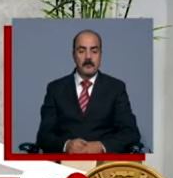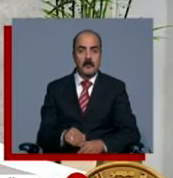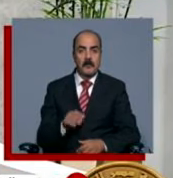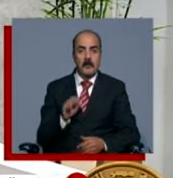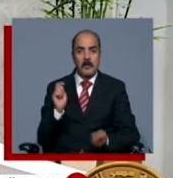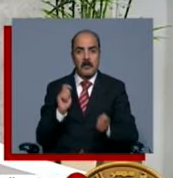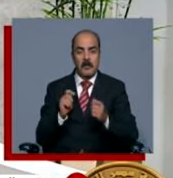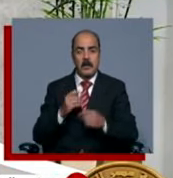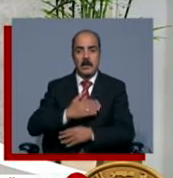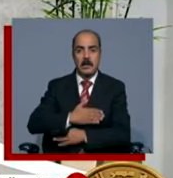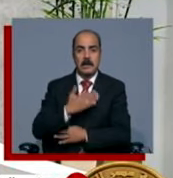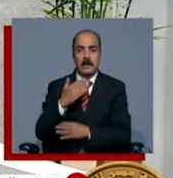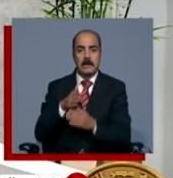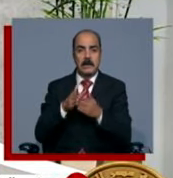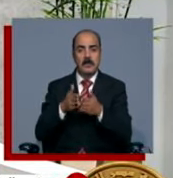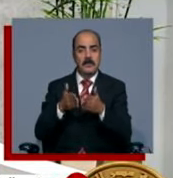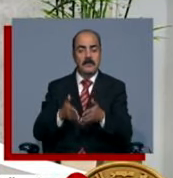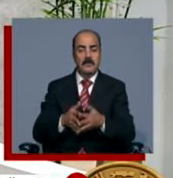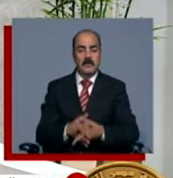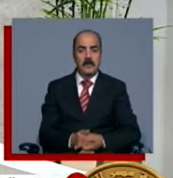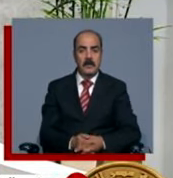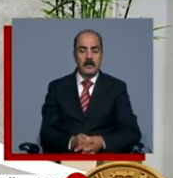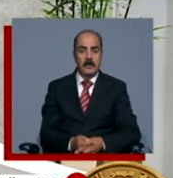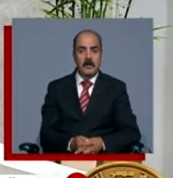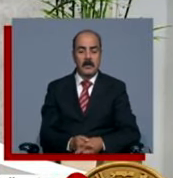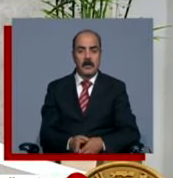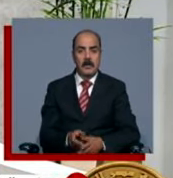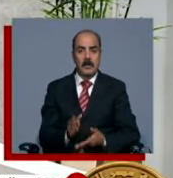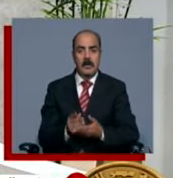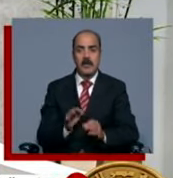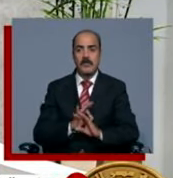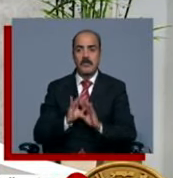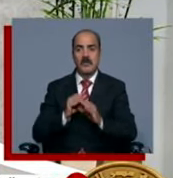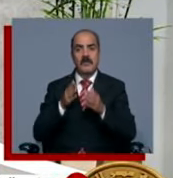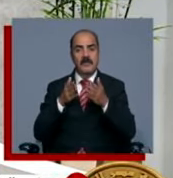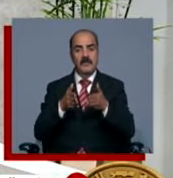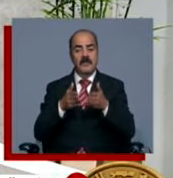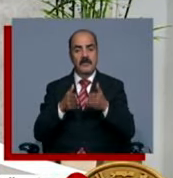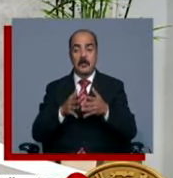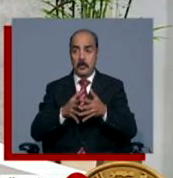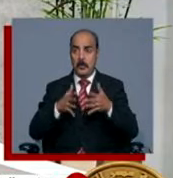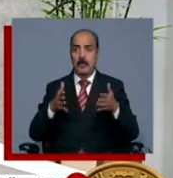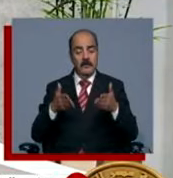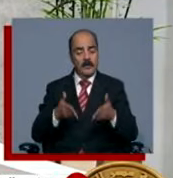لقناة السويس، التي تنطوي على فرص استثمارية كبيرة،